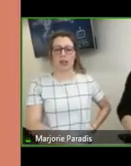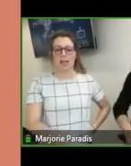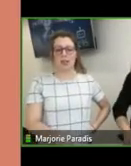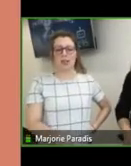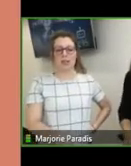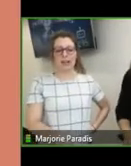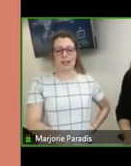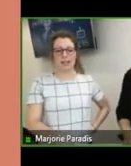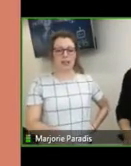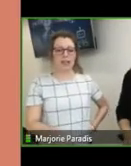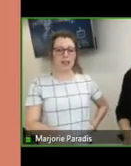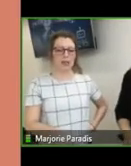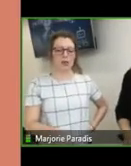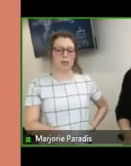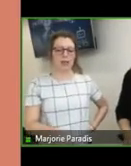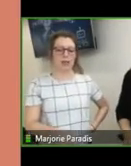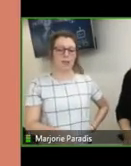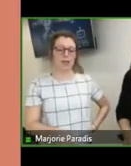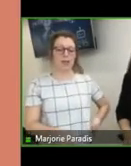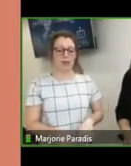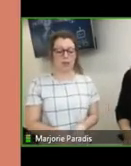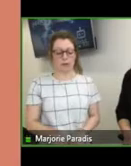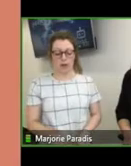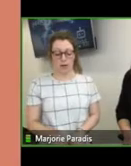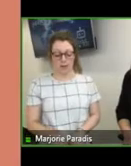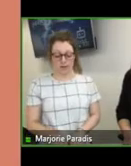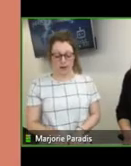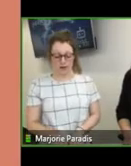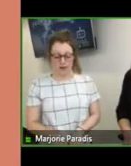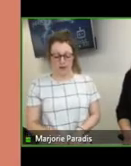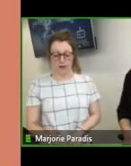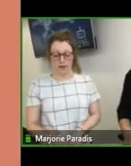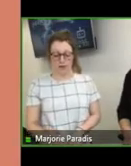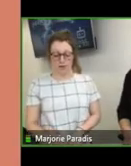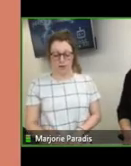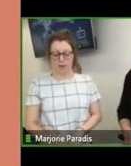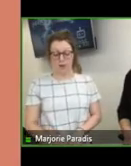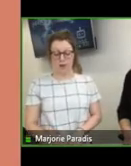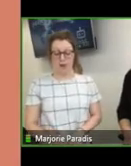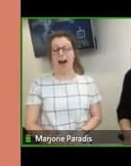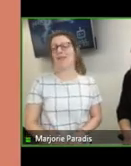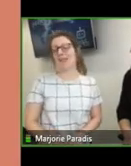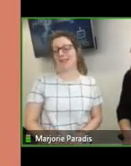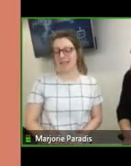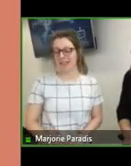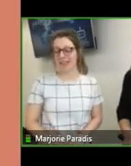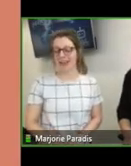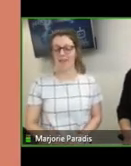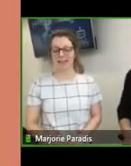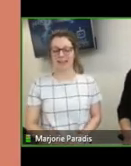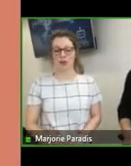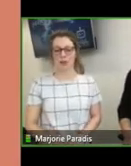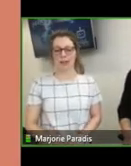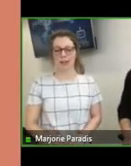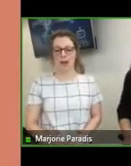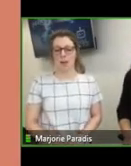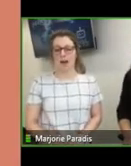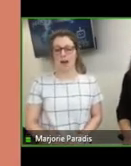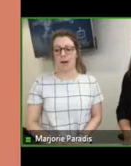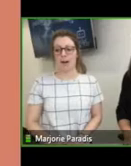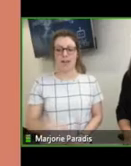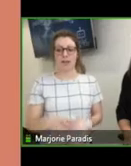algorithmes, ça devient essentiel à l'ère du numérique parce que si on fait la comparaison avec le disons le avant l'ère du